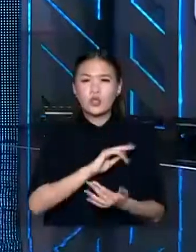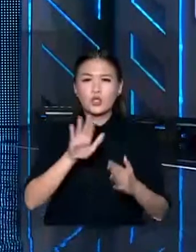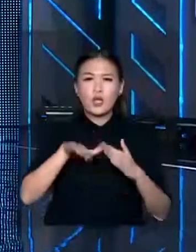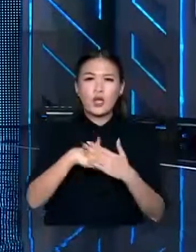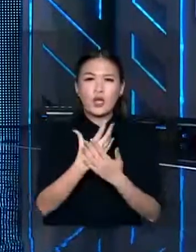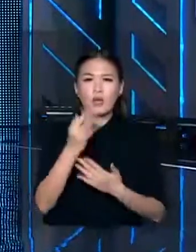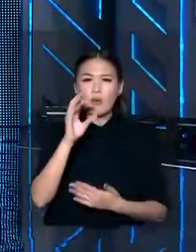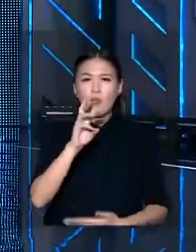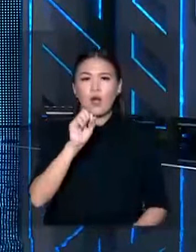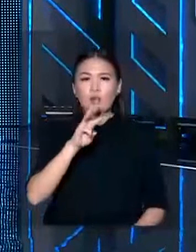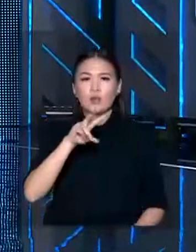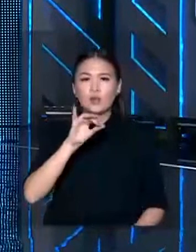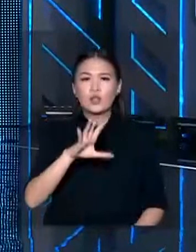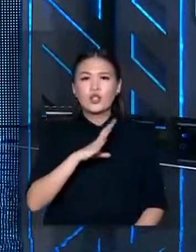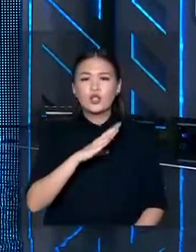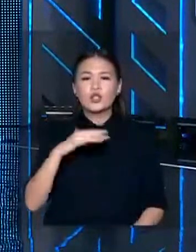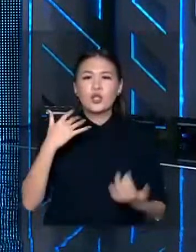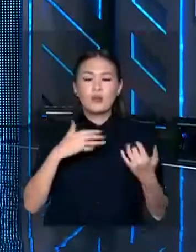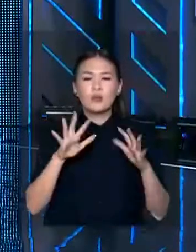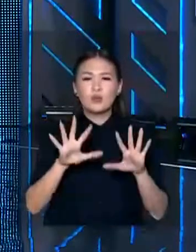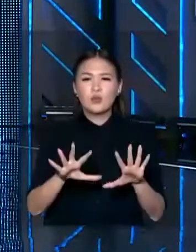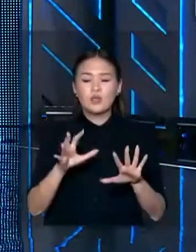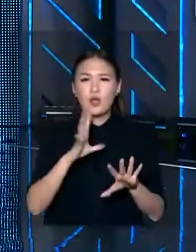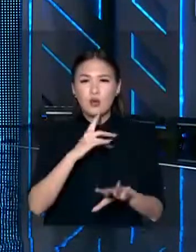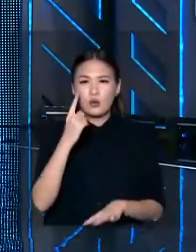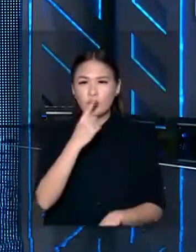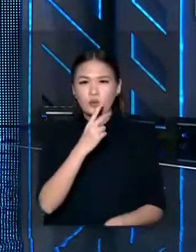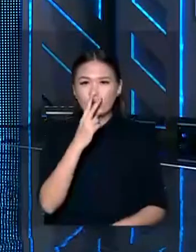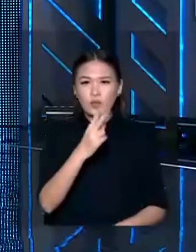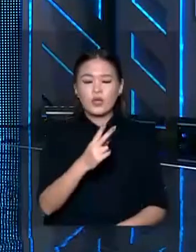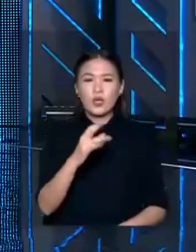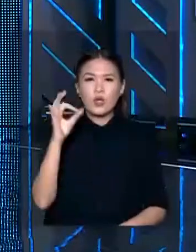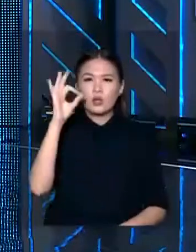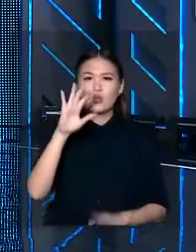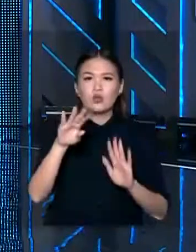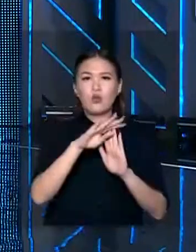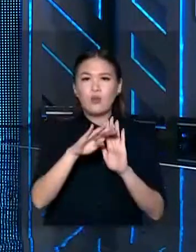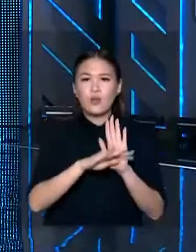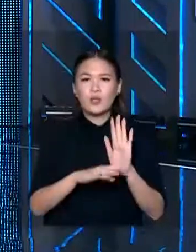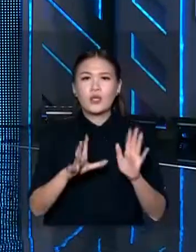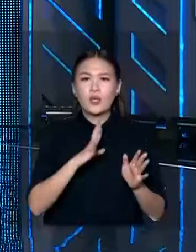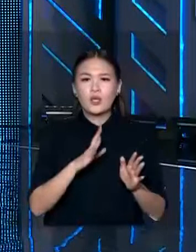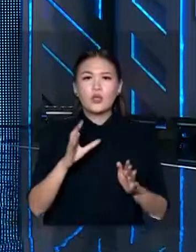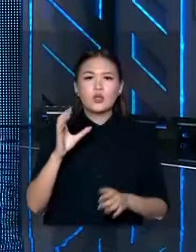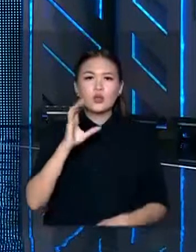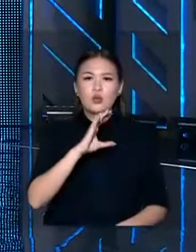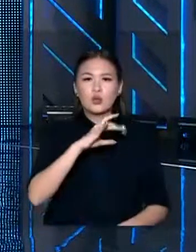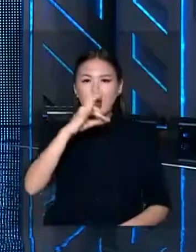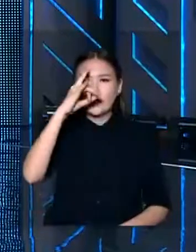бірден Мамлют және Жамбыл аудандарын тоқ көзімен қамтамасыз етуге мүмкіндік бермек. Жобаны іске асыруға Солтүстік Қазақстан